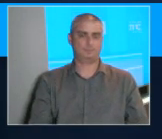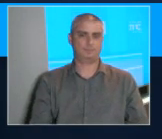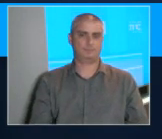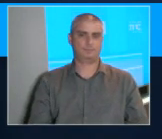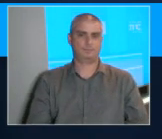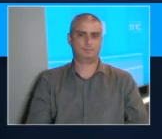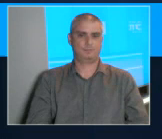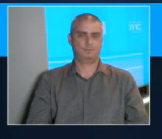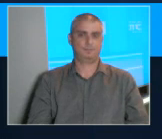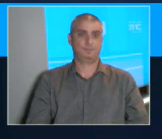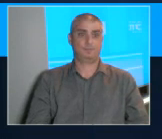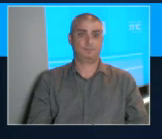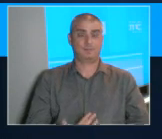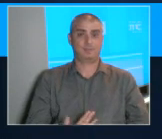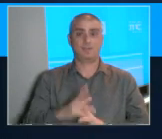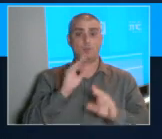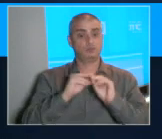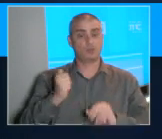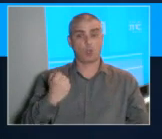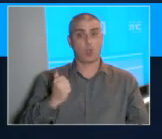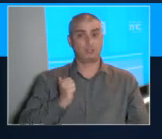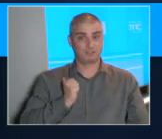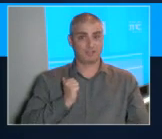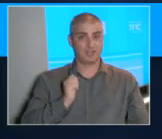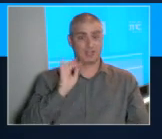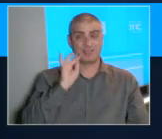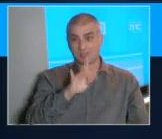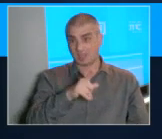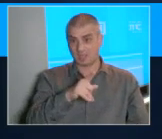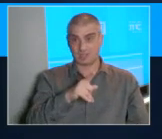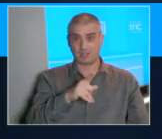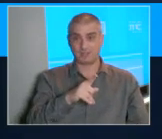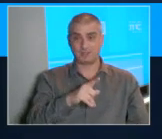אם משתמש בכוח צבאי נגד